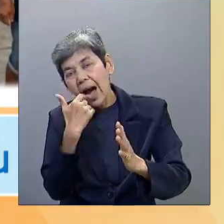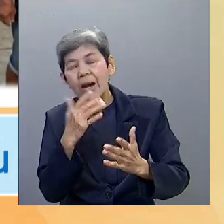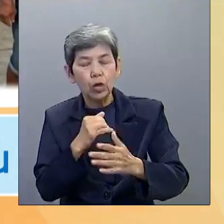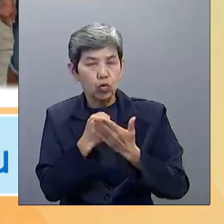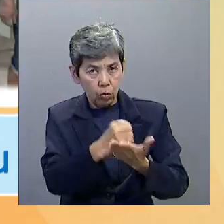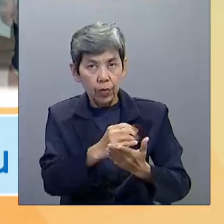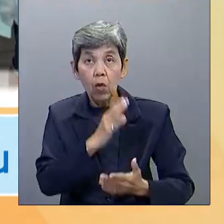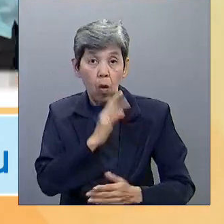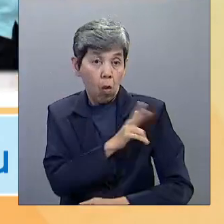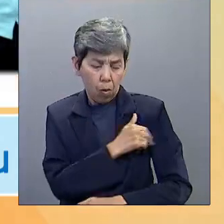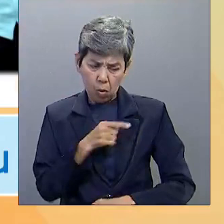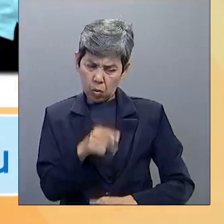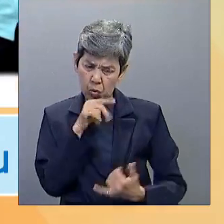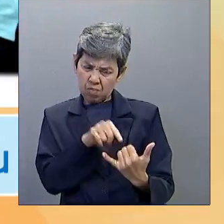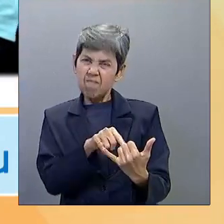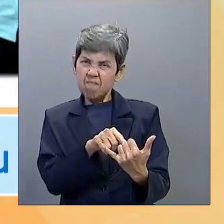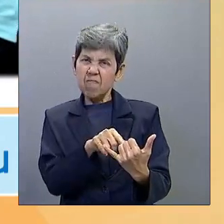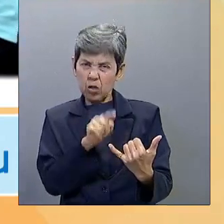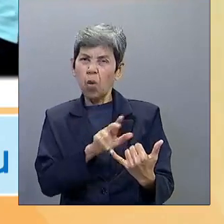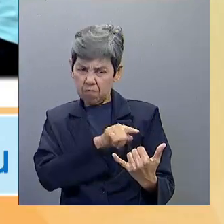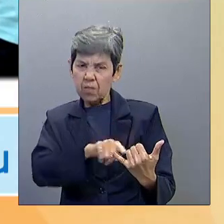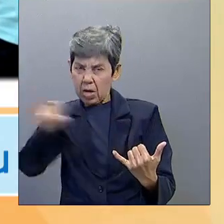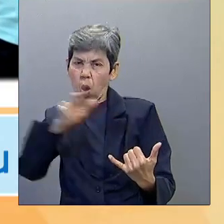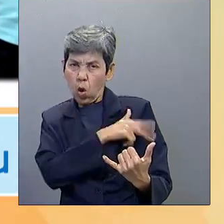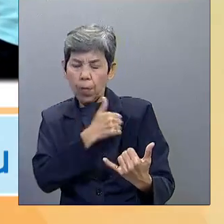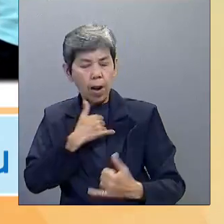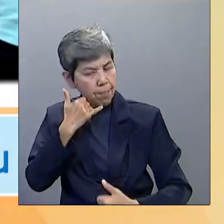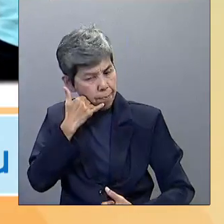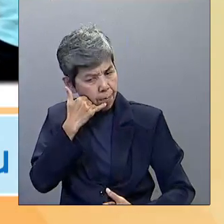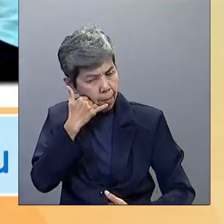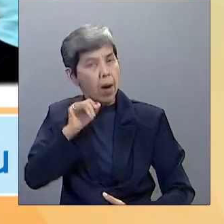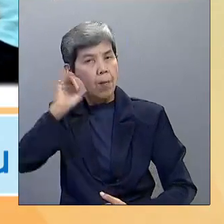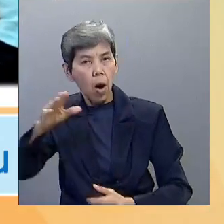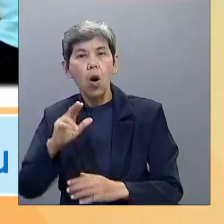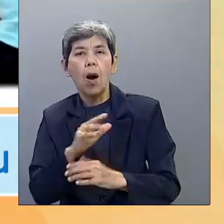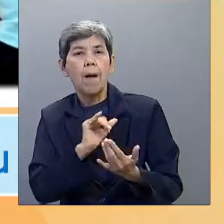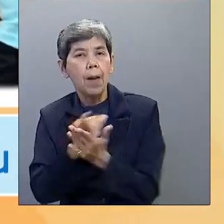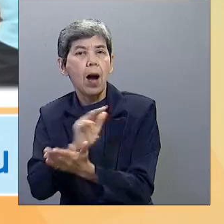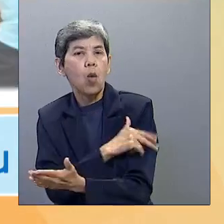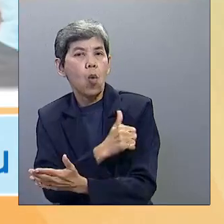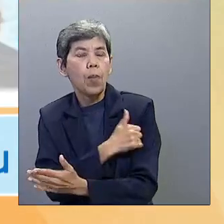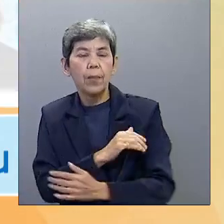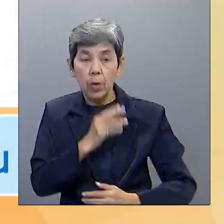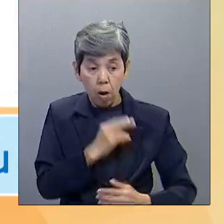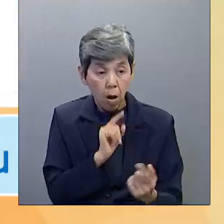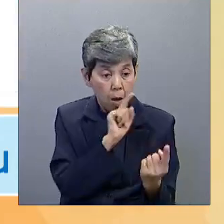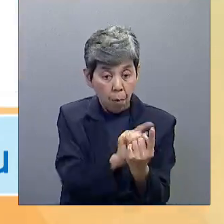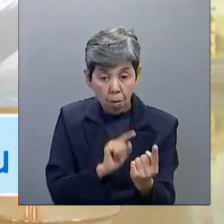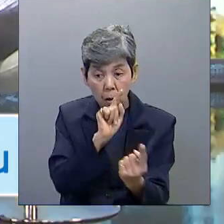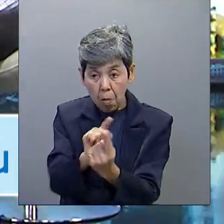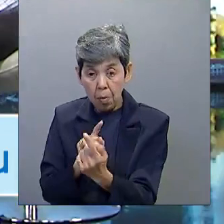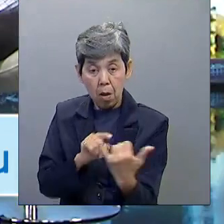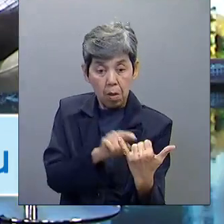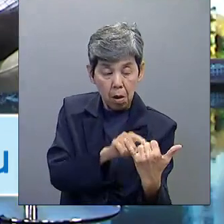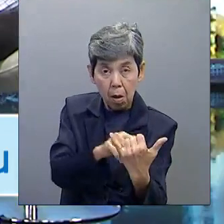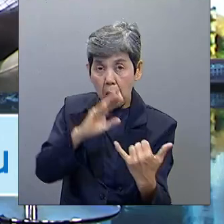นที่คุณหมอประเมินแล้วเนี่ยต้องไปโรงพยาบาลเนี่ยเราก็จะประสานส่งต่อโรงพยาบาลครับ อย่างนี้ถ้าลงพื้นที่แบบนี้เนี่ยแสดงว่าเรื่องของการเ